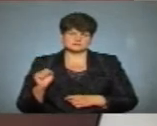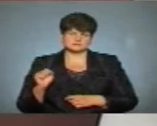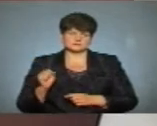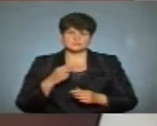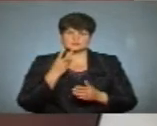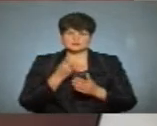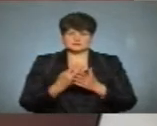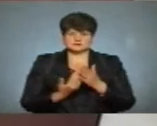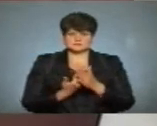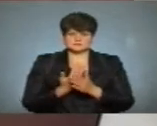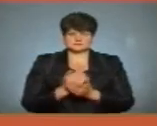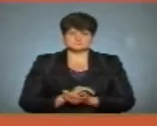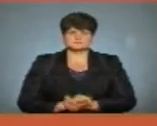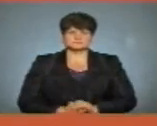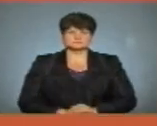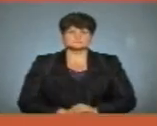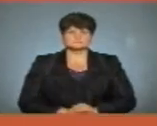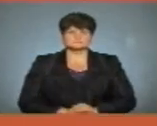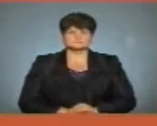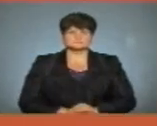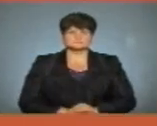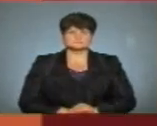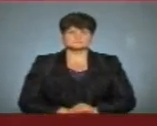Дивіться у випуску.